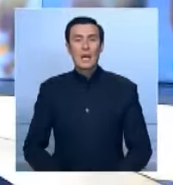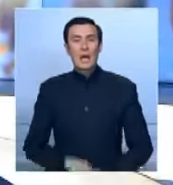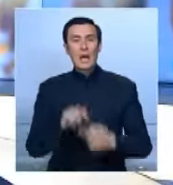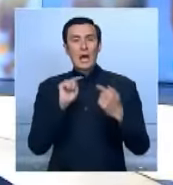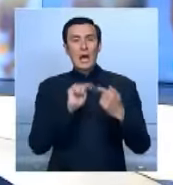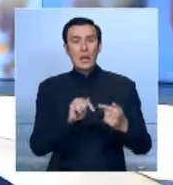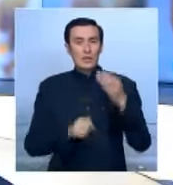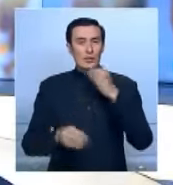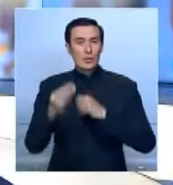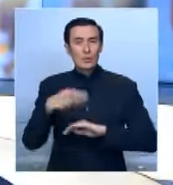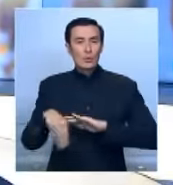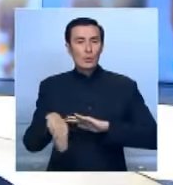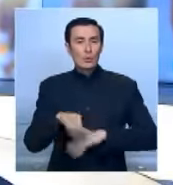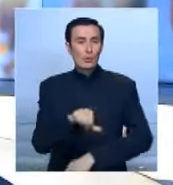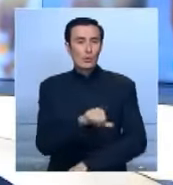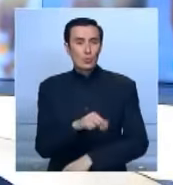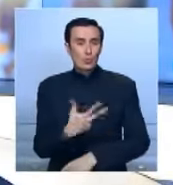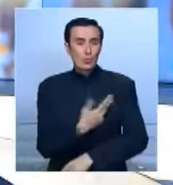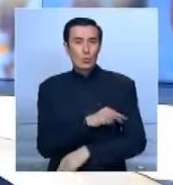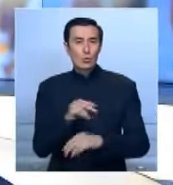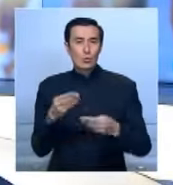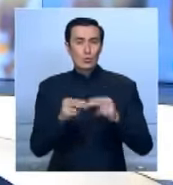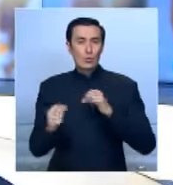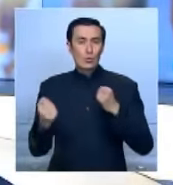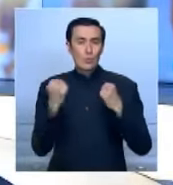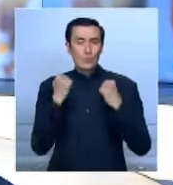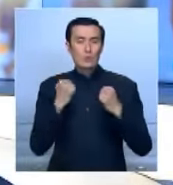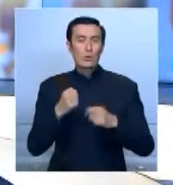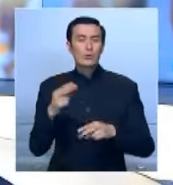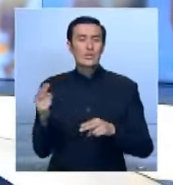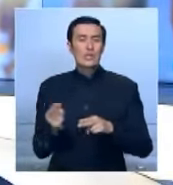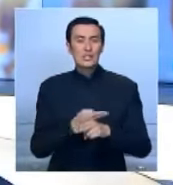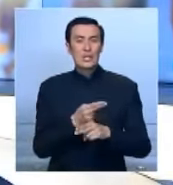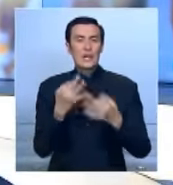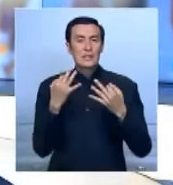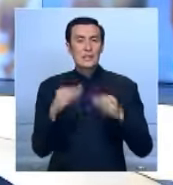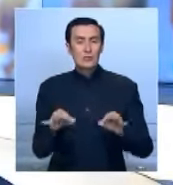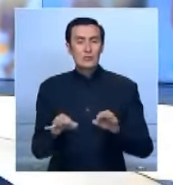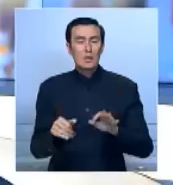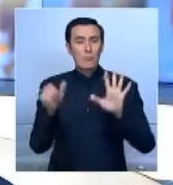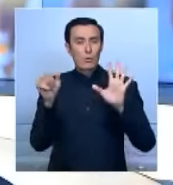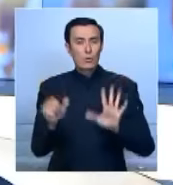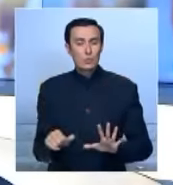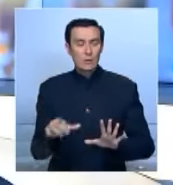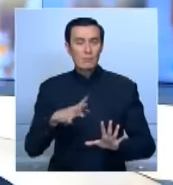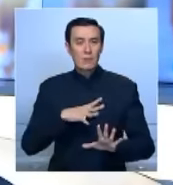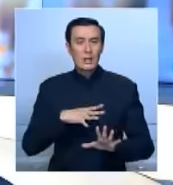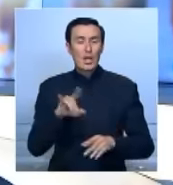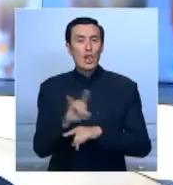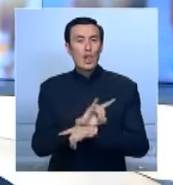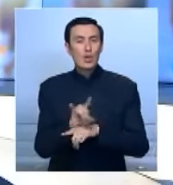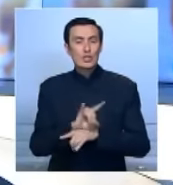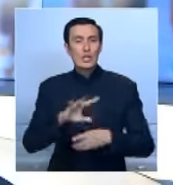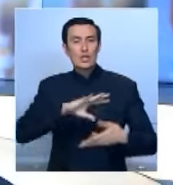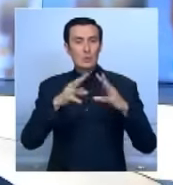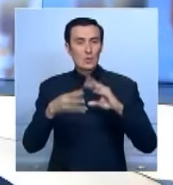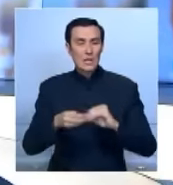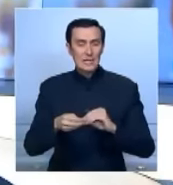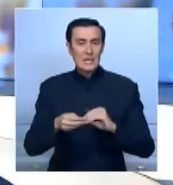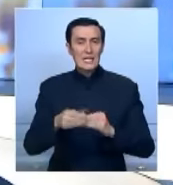Антидопинговую лабораторию Бразилии лишили аккредитации на полгода. Такое решение принято из-за того, что ее специалисты давали ложные